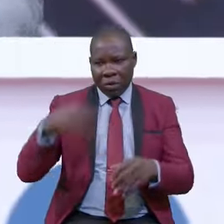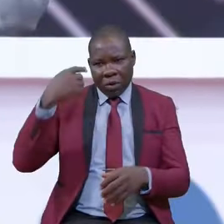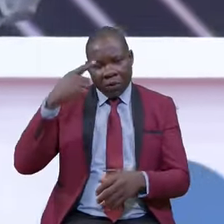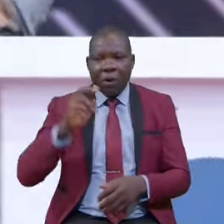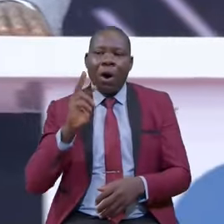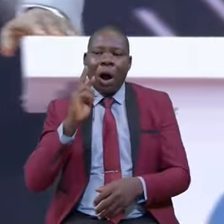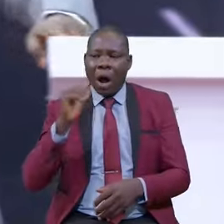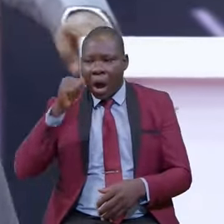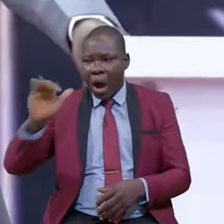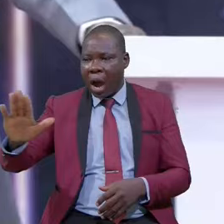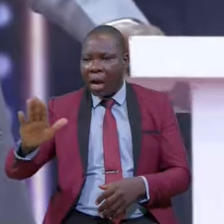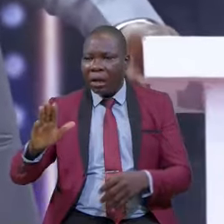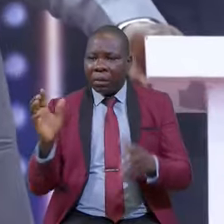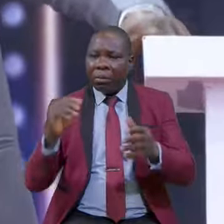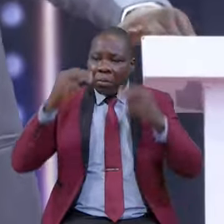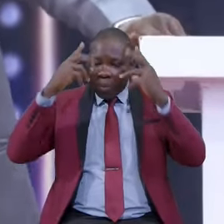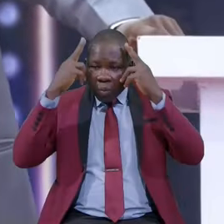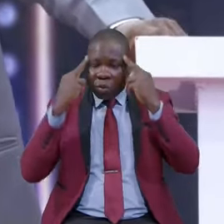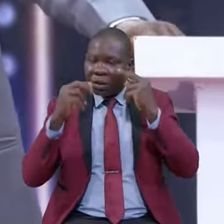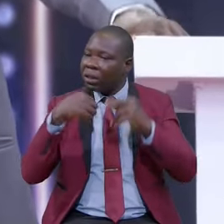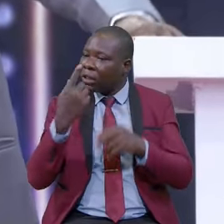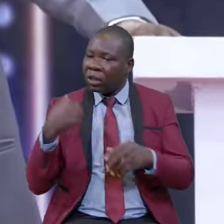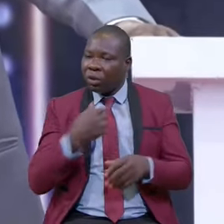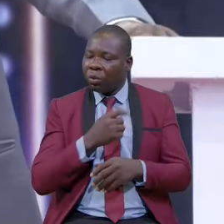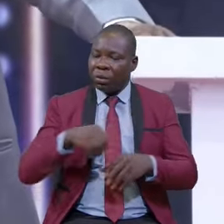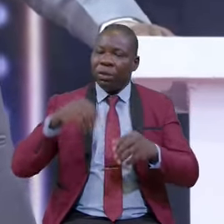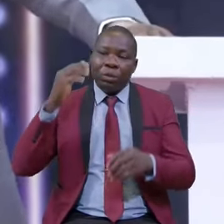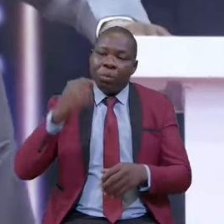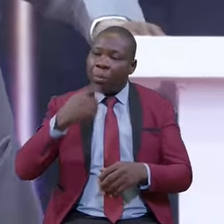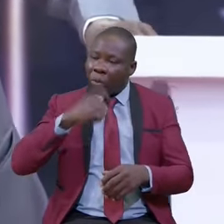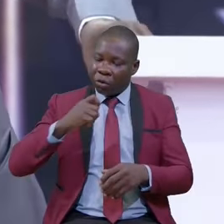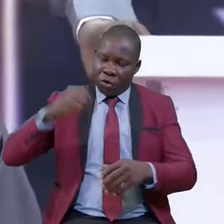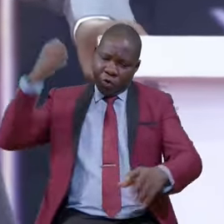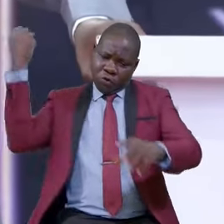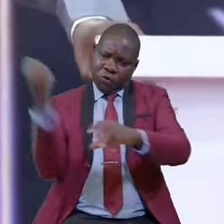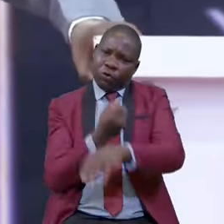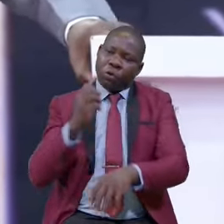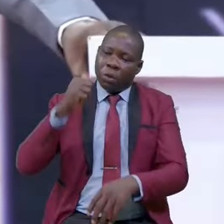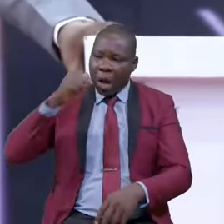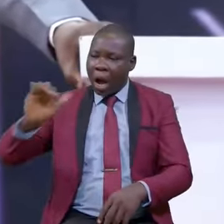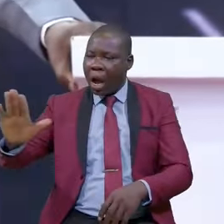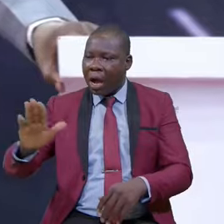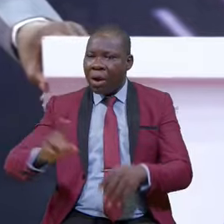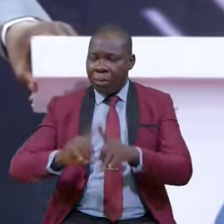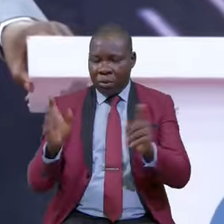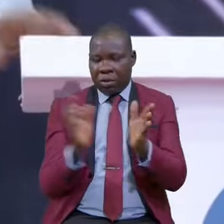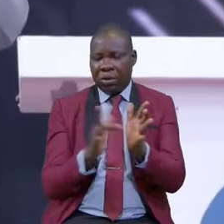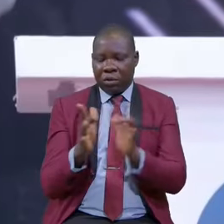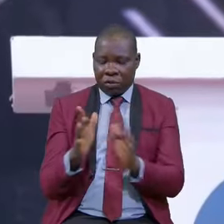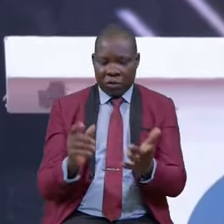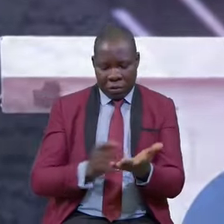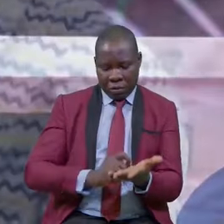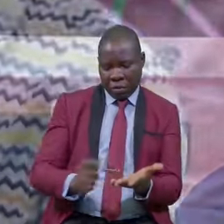parfois, nous écrivons. Parfois, c'est ce que nous disons qui va, c'est ce que nous écrivons qui va